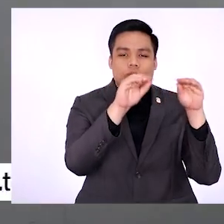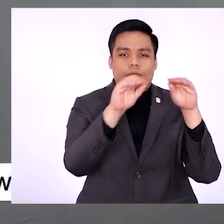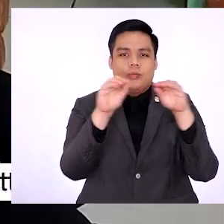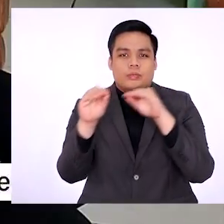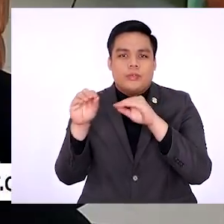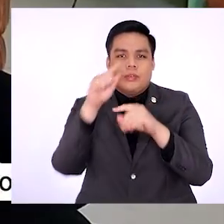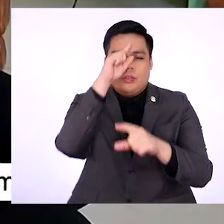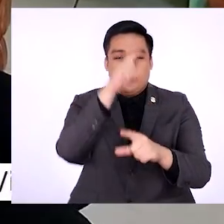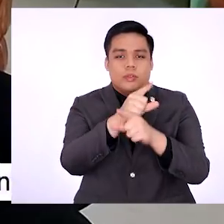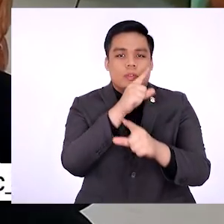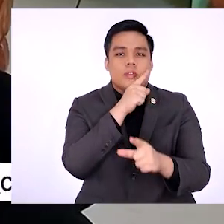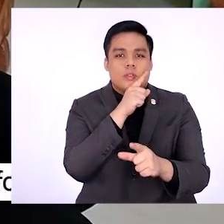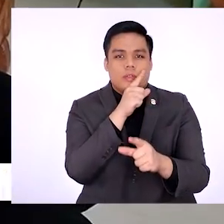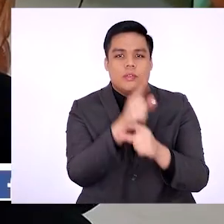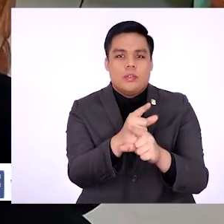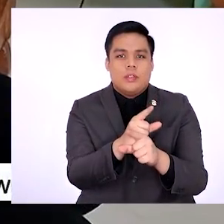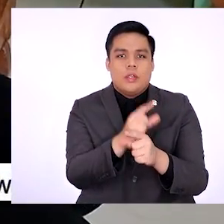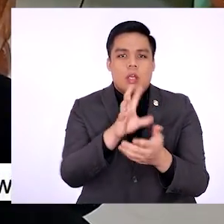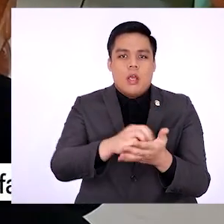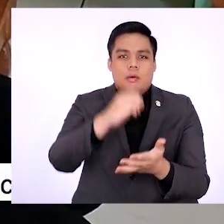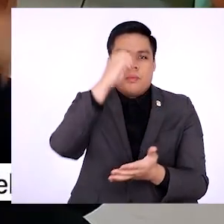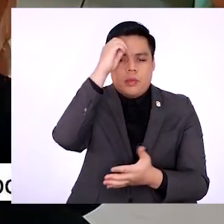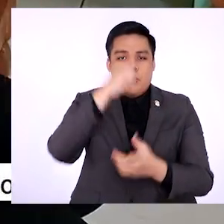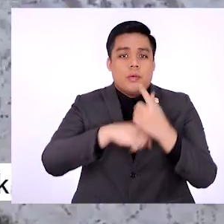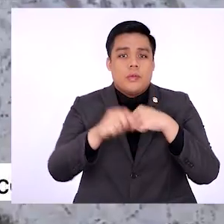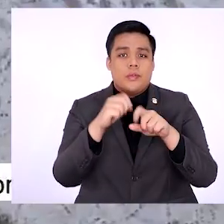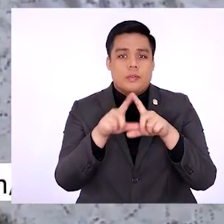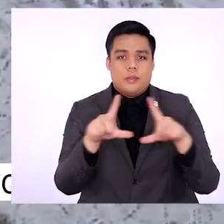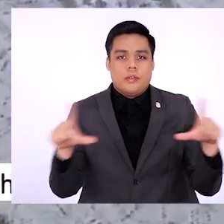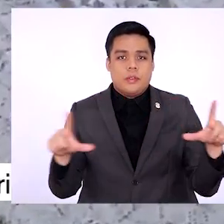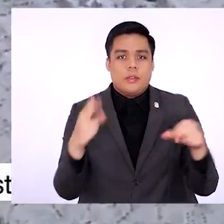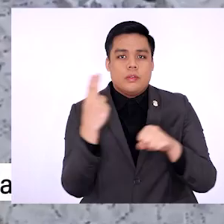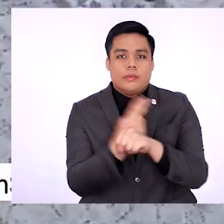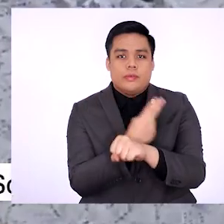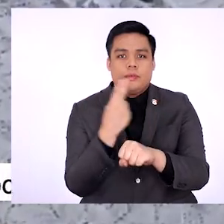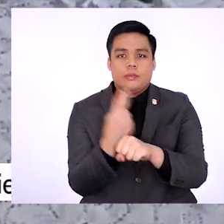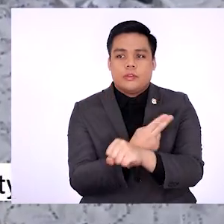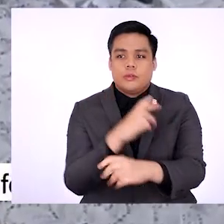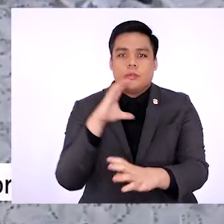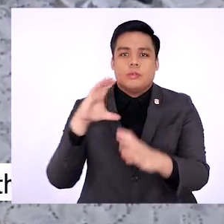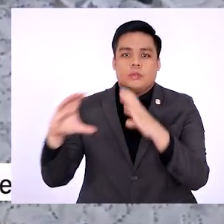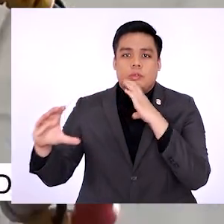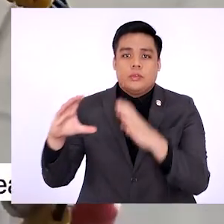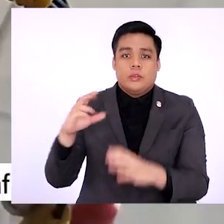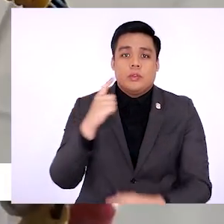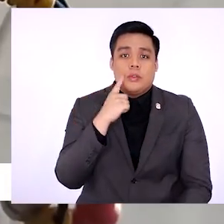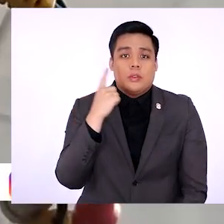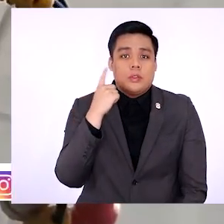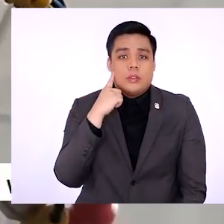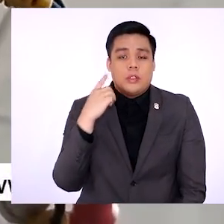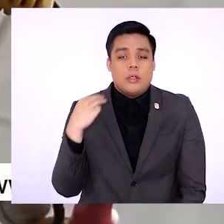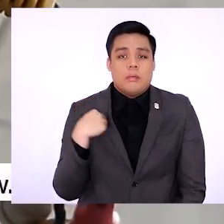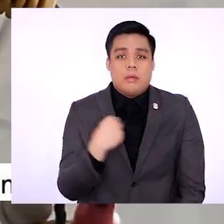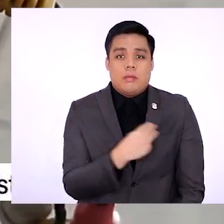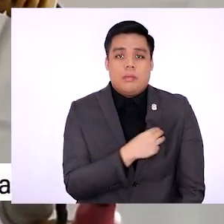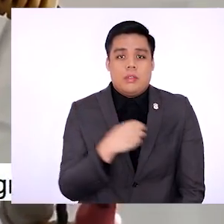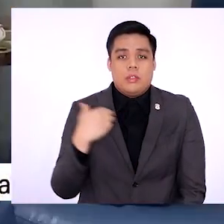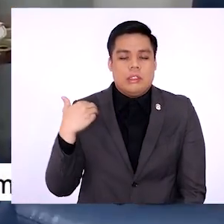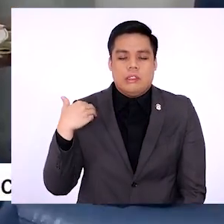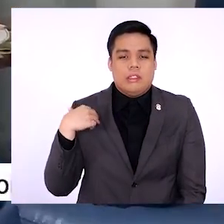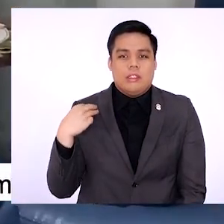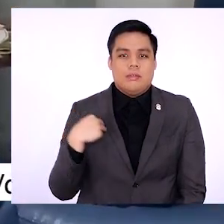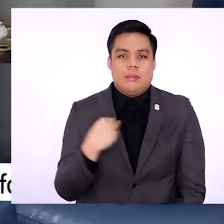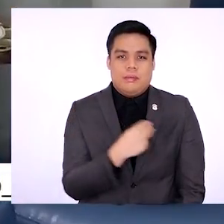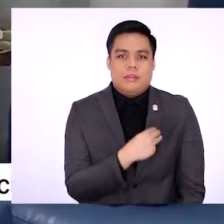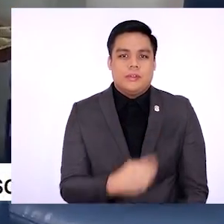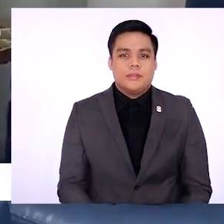iba pang mga kapatid na matutunan ang sign language na magagamit sa pakikipag-usap sa mga deaf, kapatid man o hindi. Sa